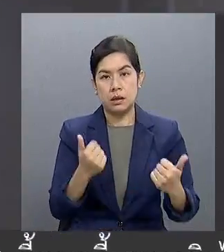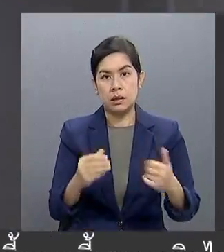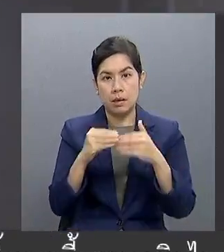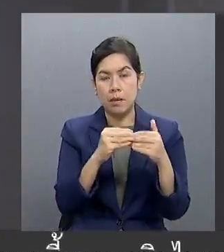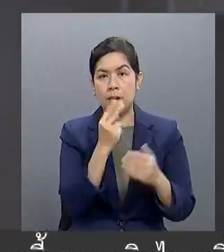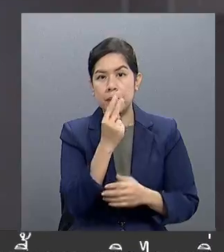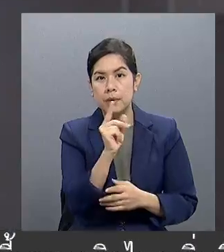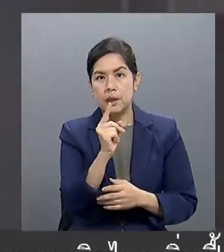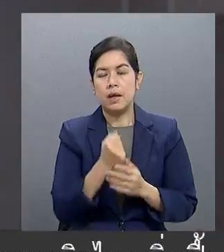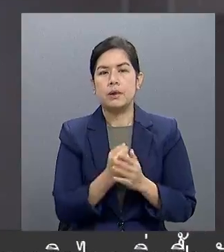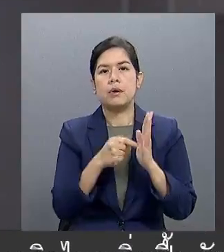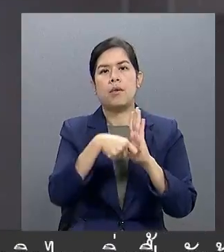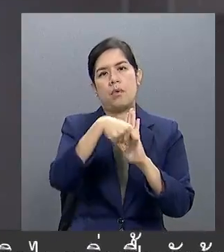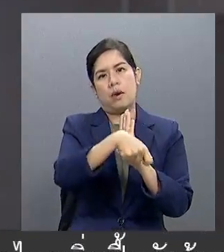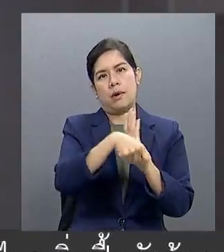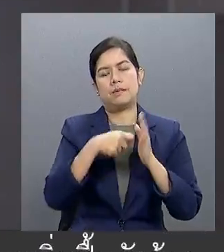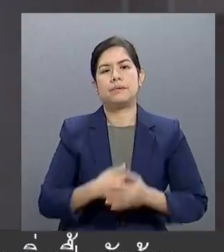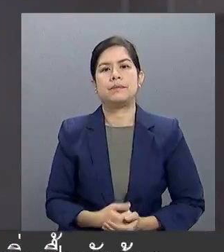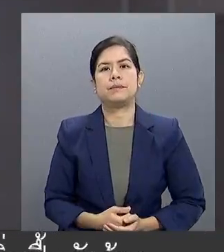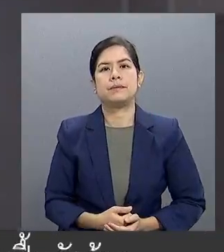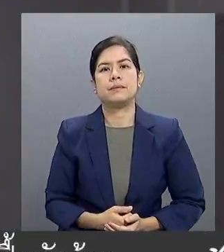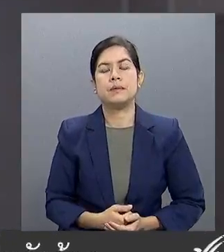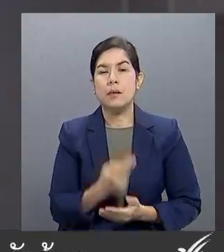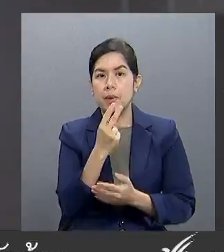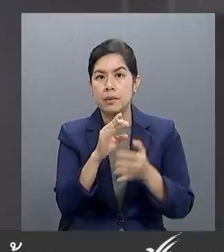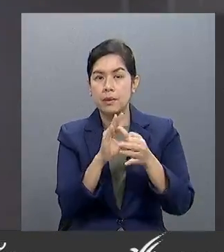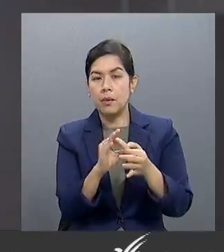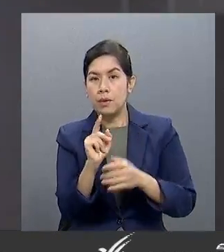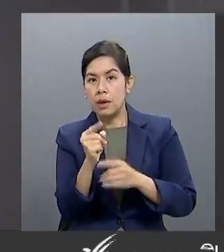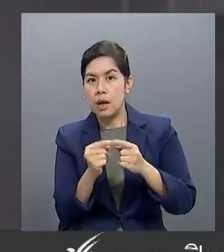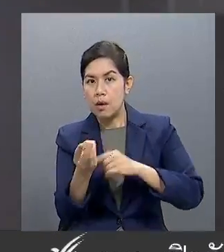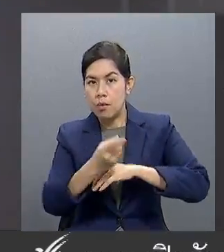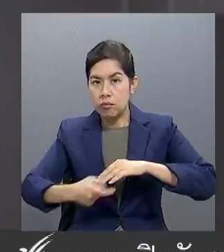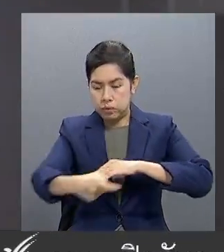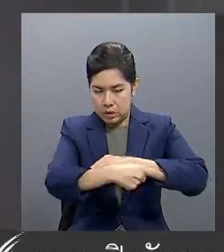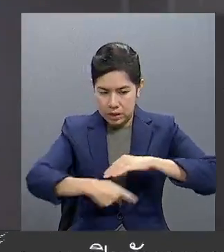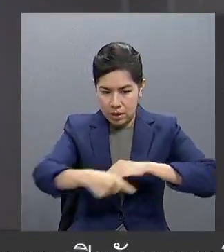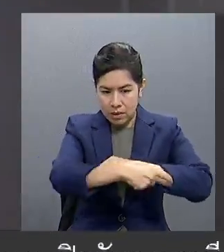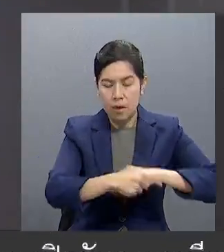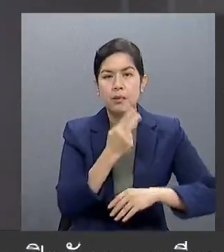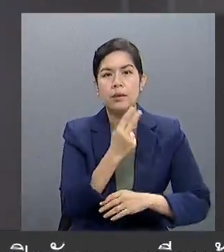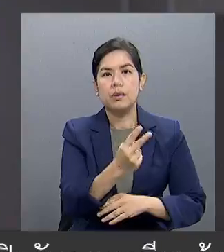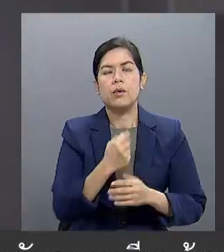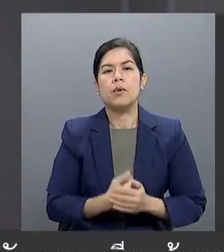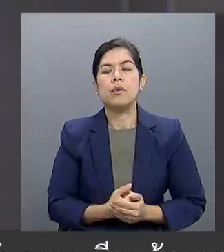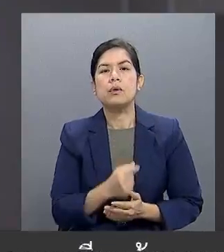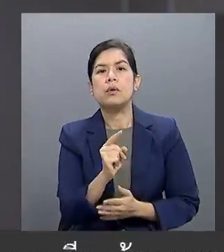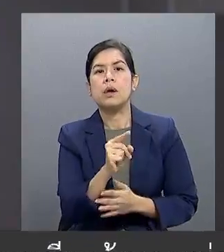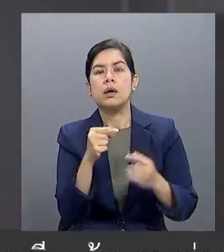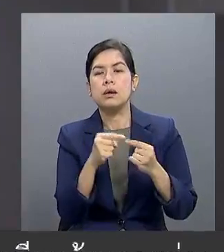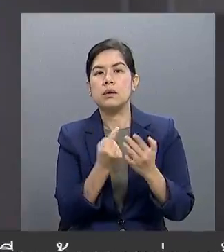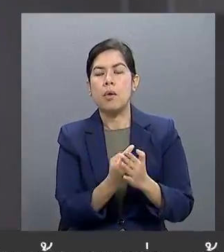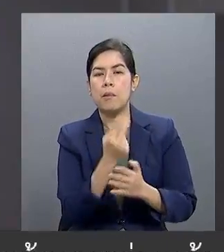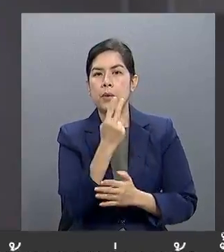สีมานะครับคุณผู้ชมครับไปดูสีสันการเกี่ยวข้าวกันครับของชาวนาที่นั่นเขาบอกว่าเป็นไอเดียที่ทำแล้วทำแบบธรรมด